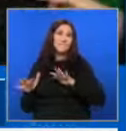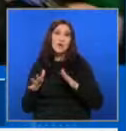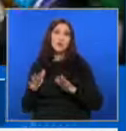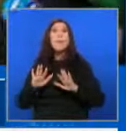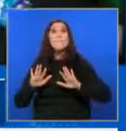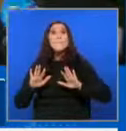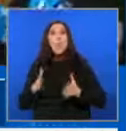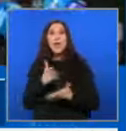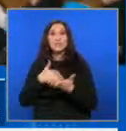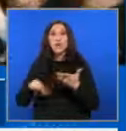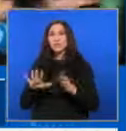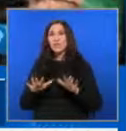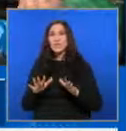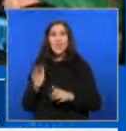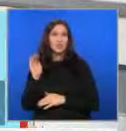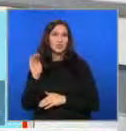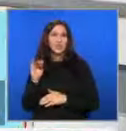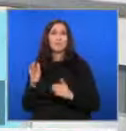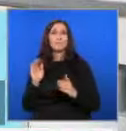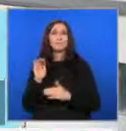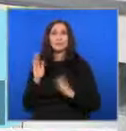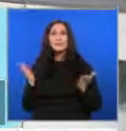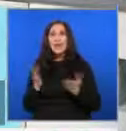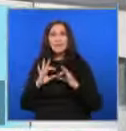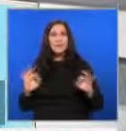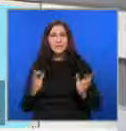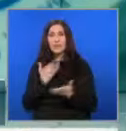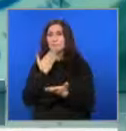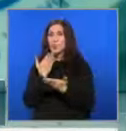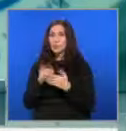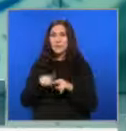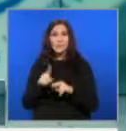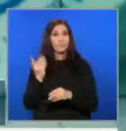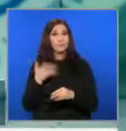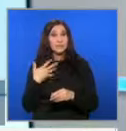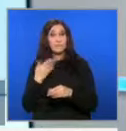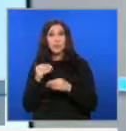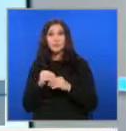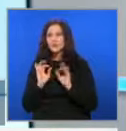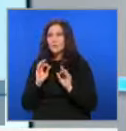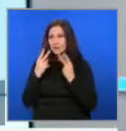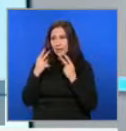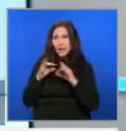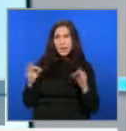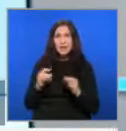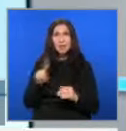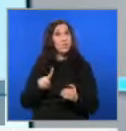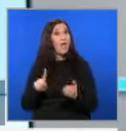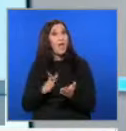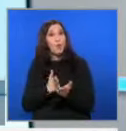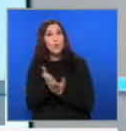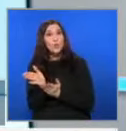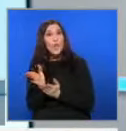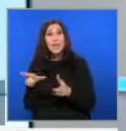поне част от нещата ще станат ясни. Добре, Иво, благодаря ти. И само да допълня, че в момента се гледа мярката за неотклонение